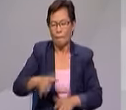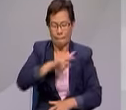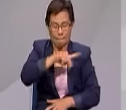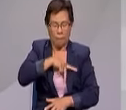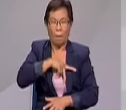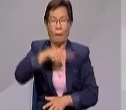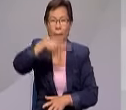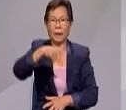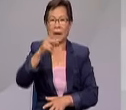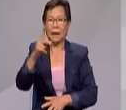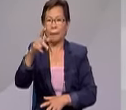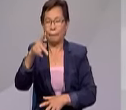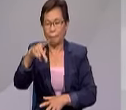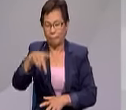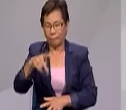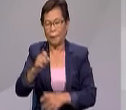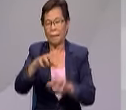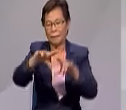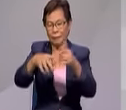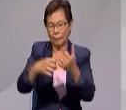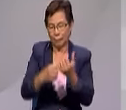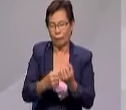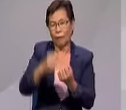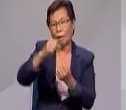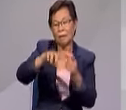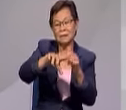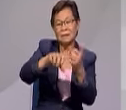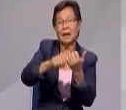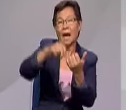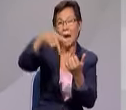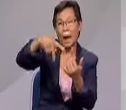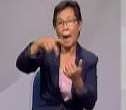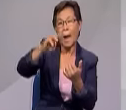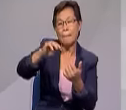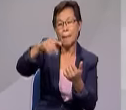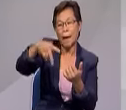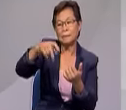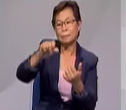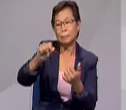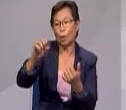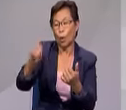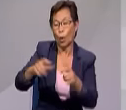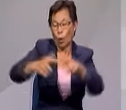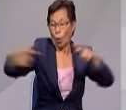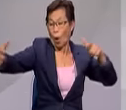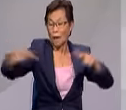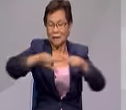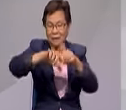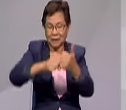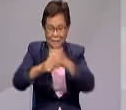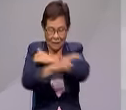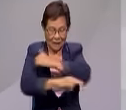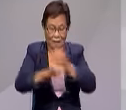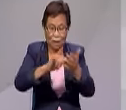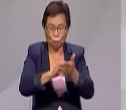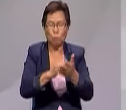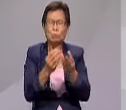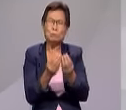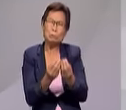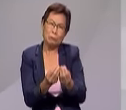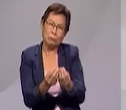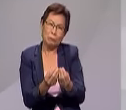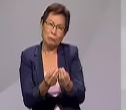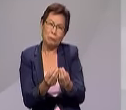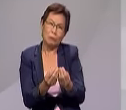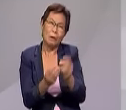persendirian PKP telah mendapat pensijilan MSPO. Bagaimanapun, keluasan yang dipersijilkan di negeri itu masih rendah,